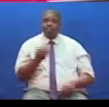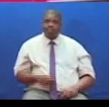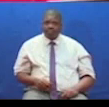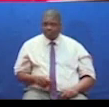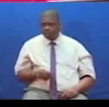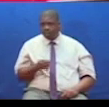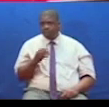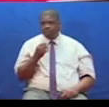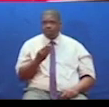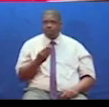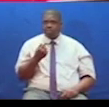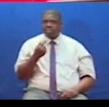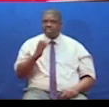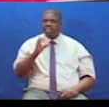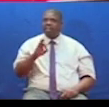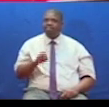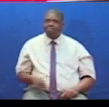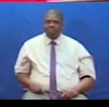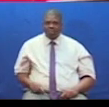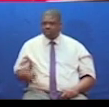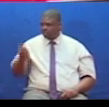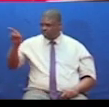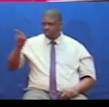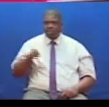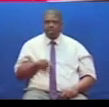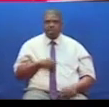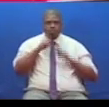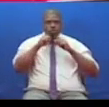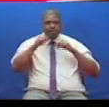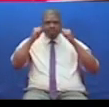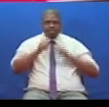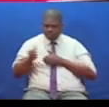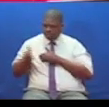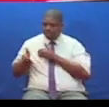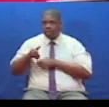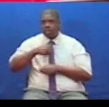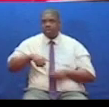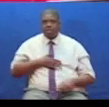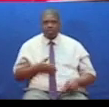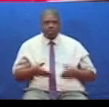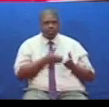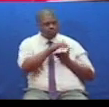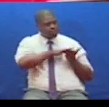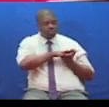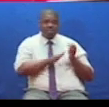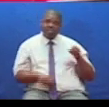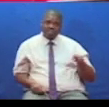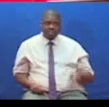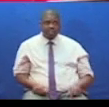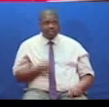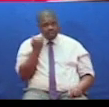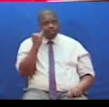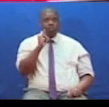57.54 TCF. Jirani yetu Mozambiki ambaye yuko kwenye Ruvuma Basin